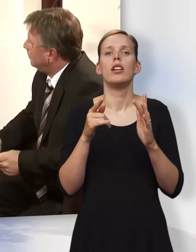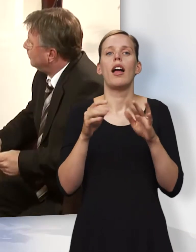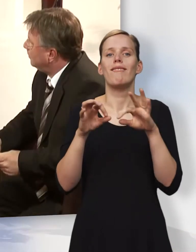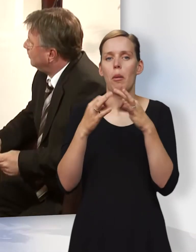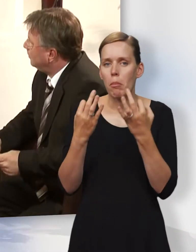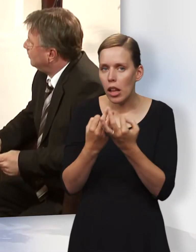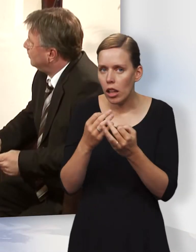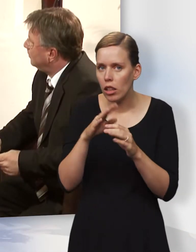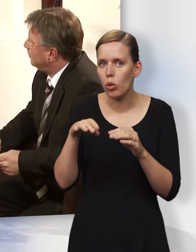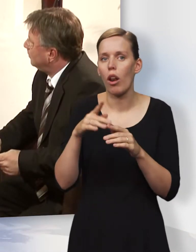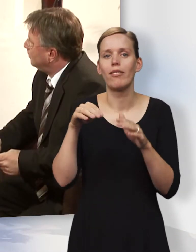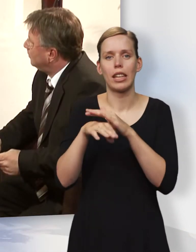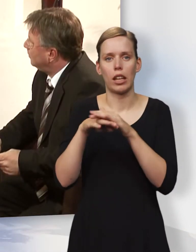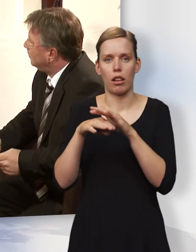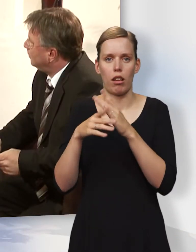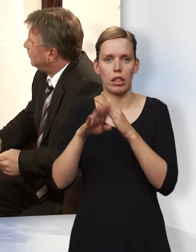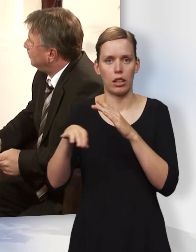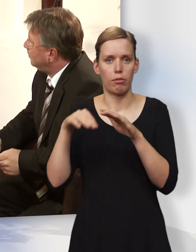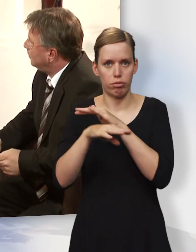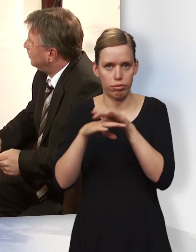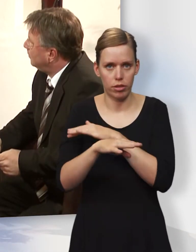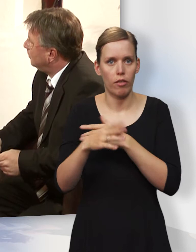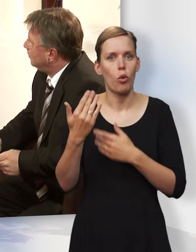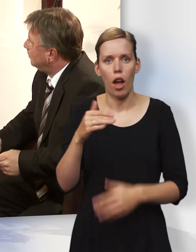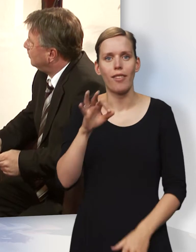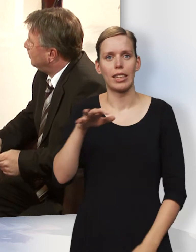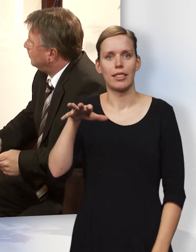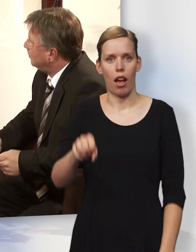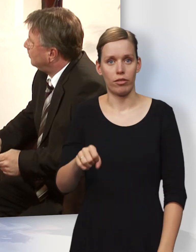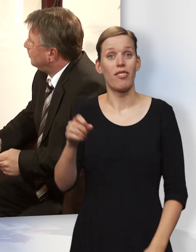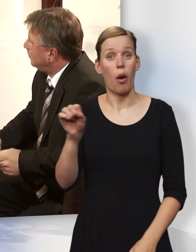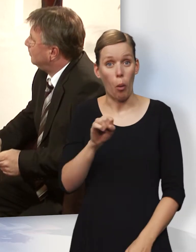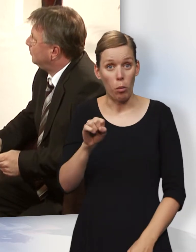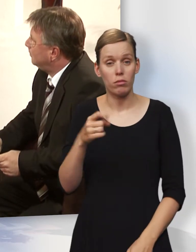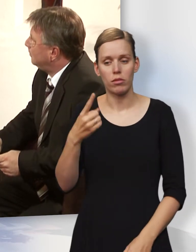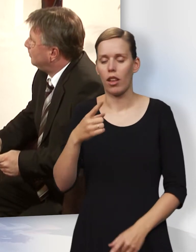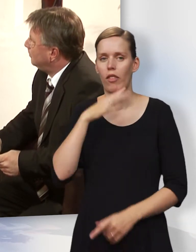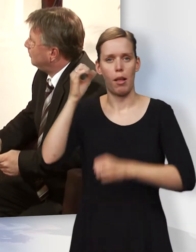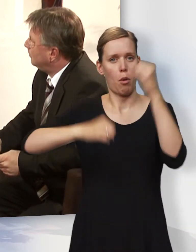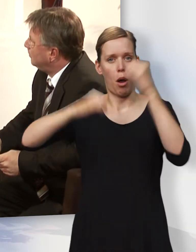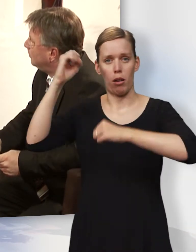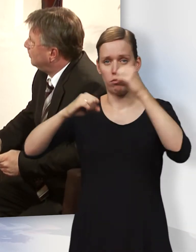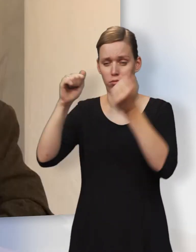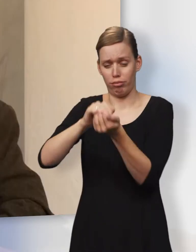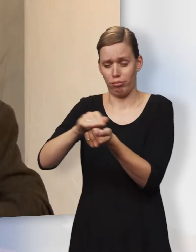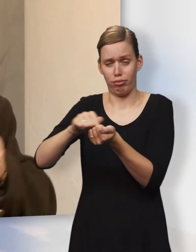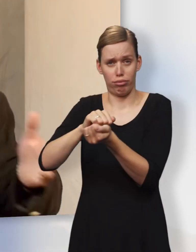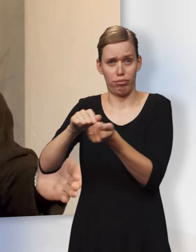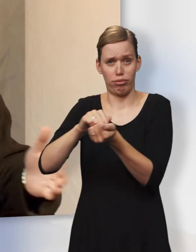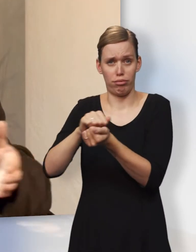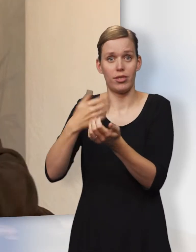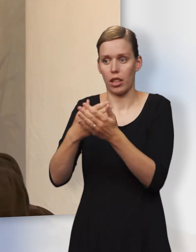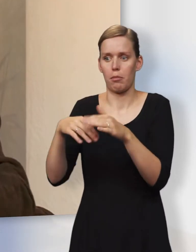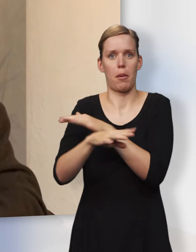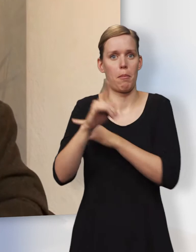die Kinder aus Friedrichshafen hier aufs Land raus. Friedrichshafen war ja ausgebombt. Die Leute waren bettelarm. Und die